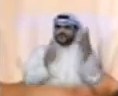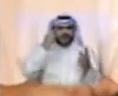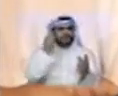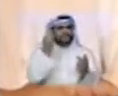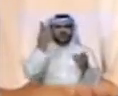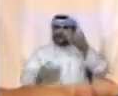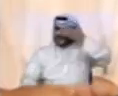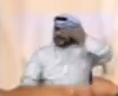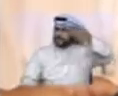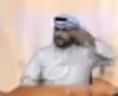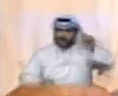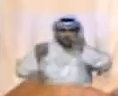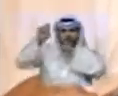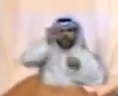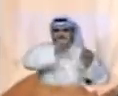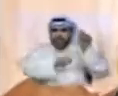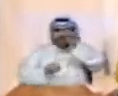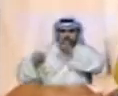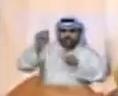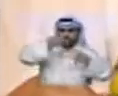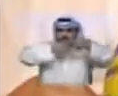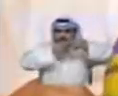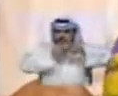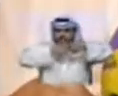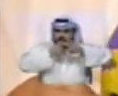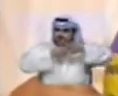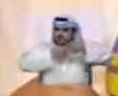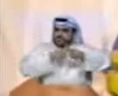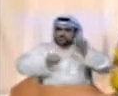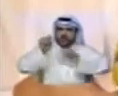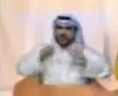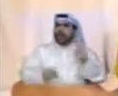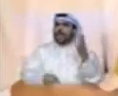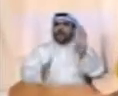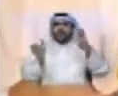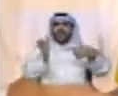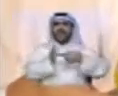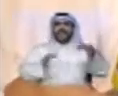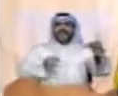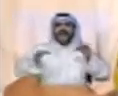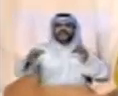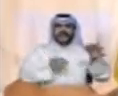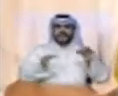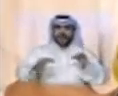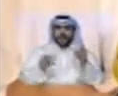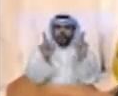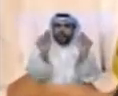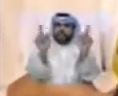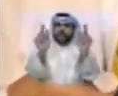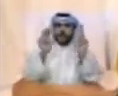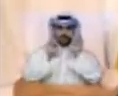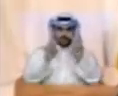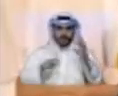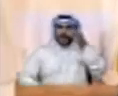كبيرة، نتأمل حقيقة تطويرها ويعني استثمارها بالشكل الأمثل